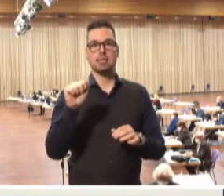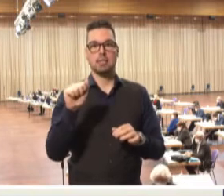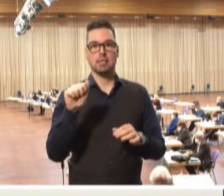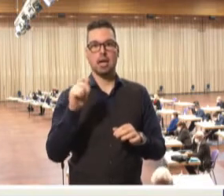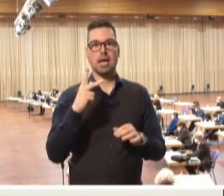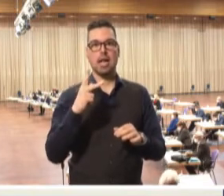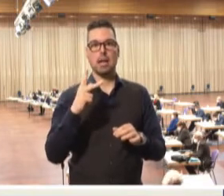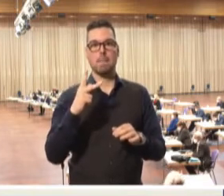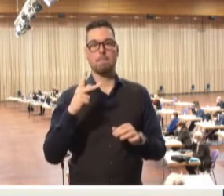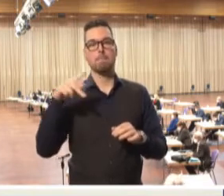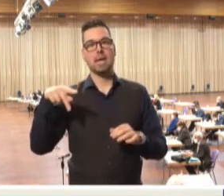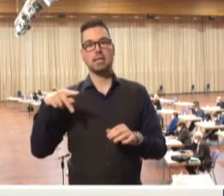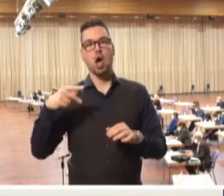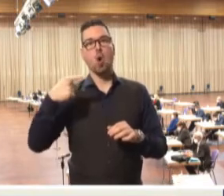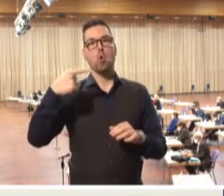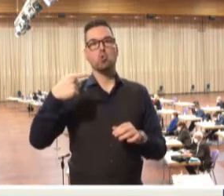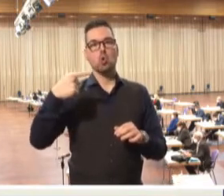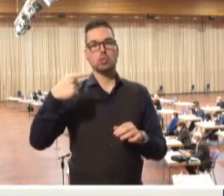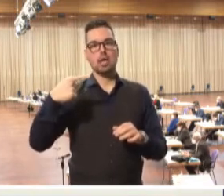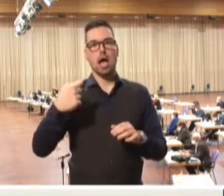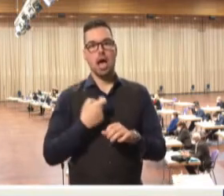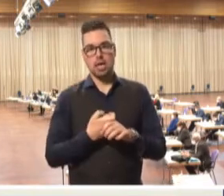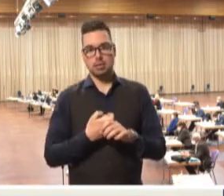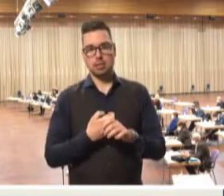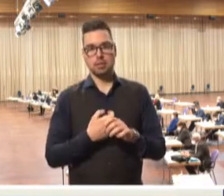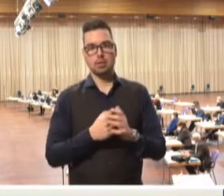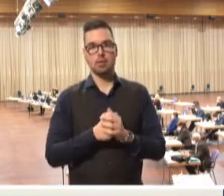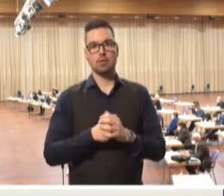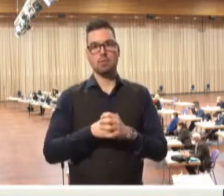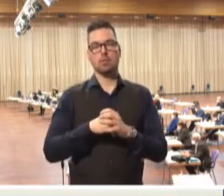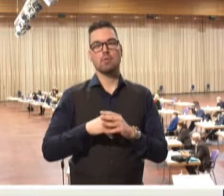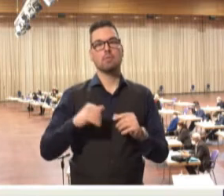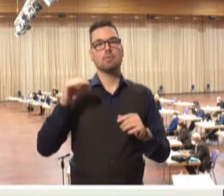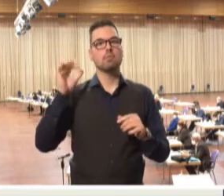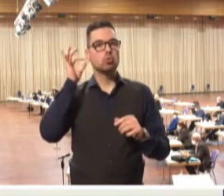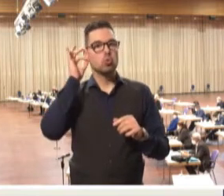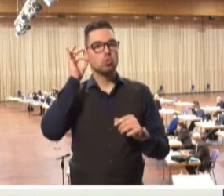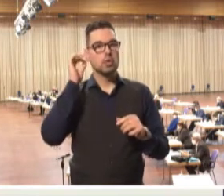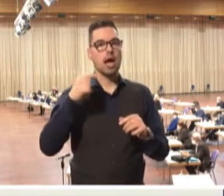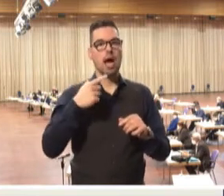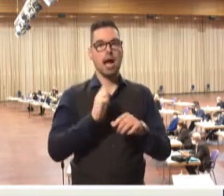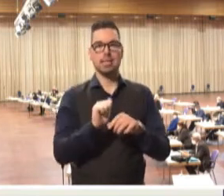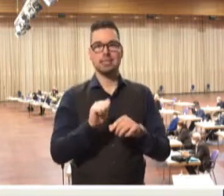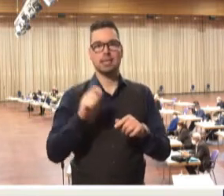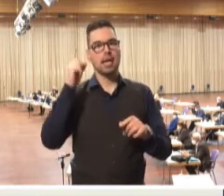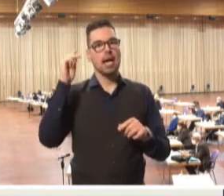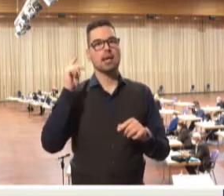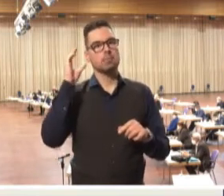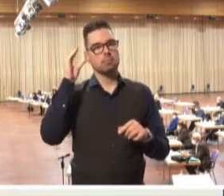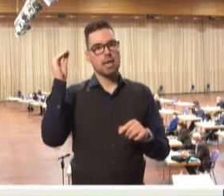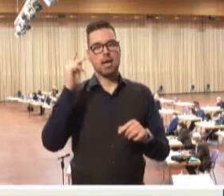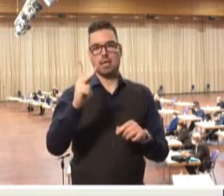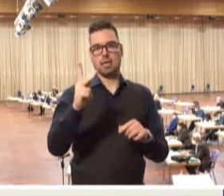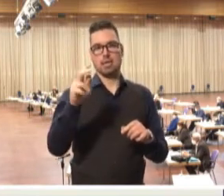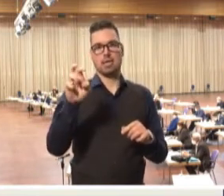Karl-Peter von Gonthardt, Frau Dr. Diana Elka-Tipp, Herr Ulrich Kerle und Frau